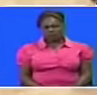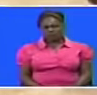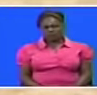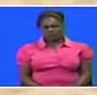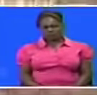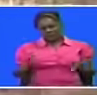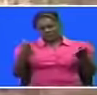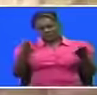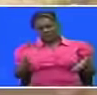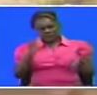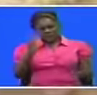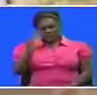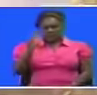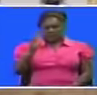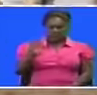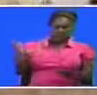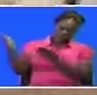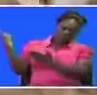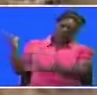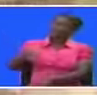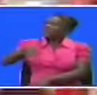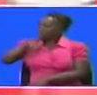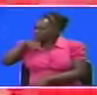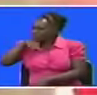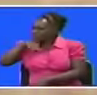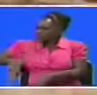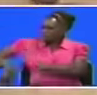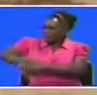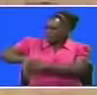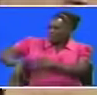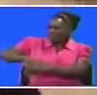Haya basi tumtazame baba akisukuma ngozi.